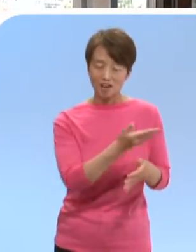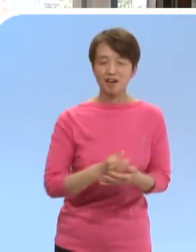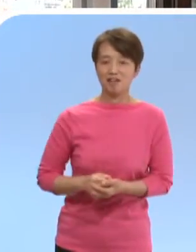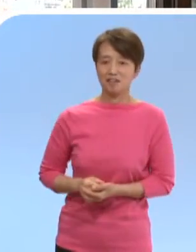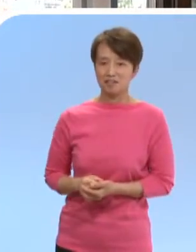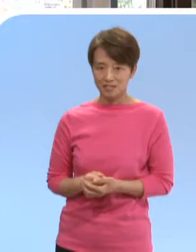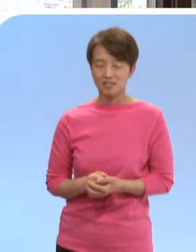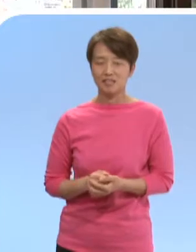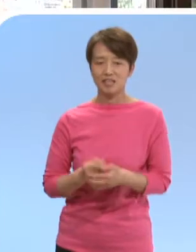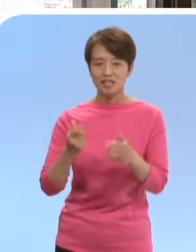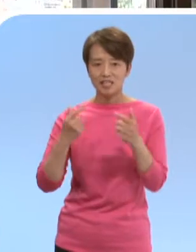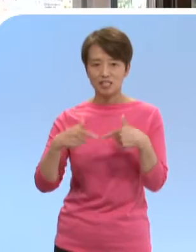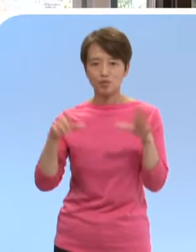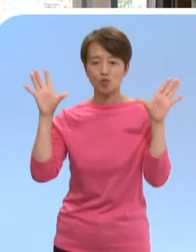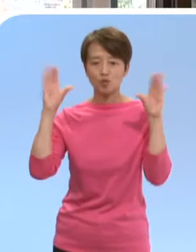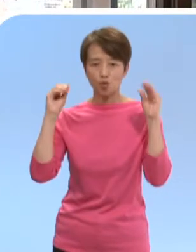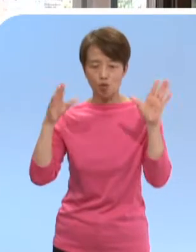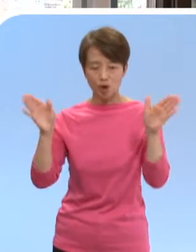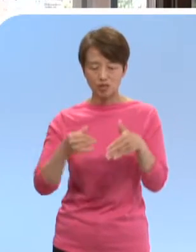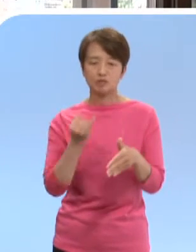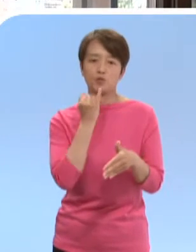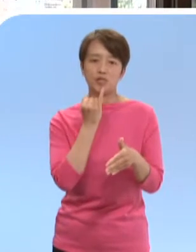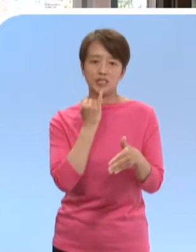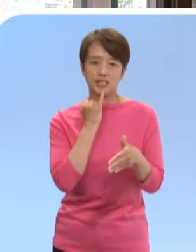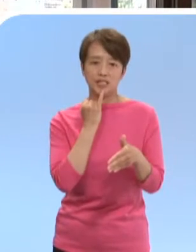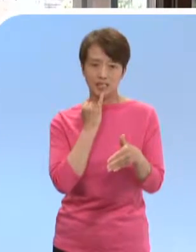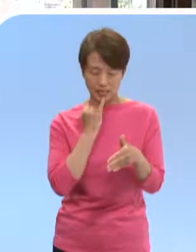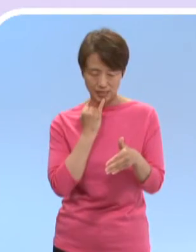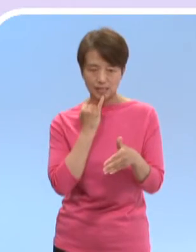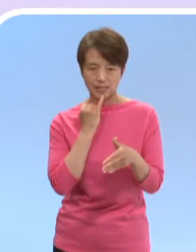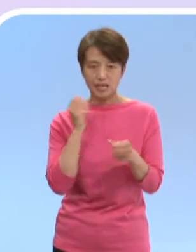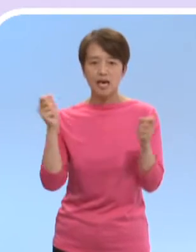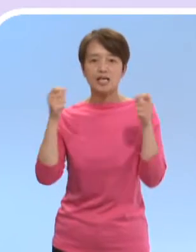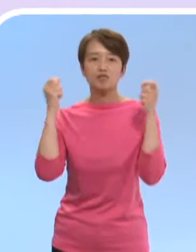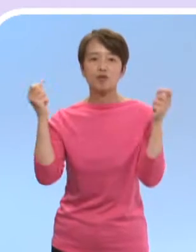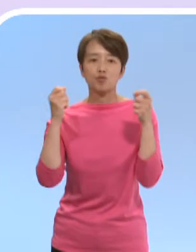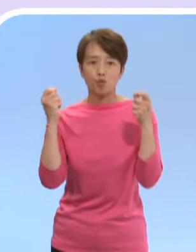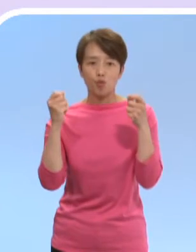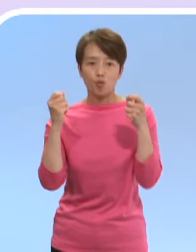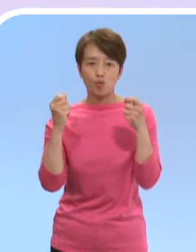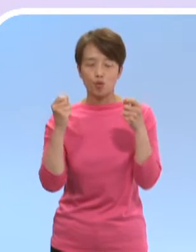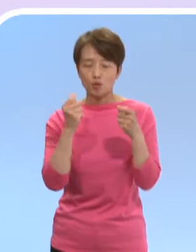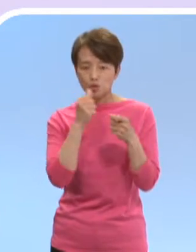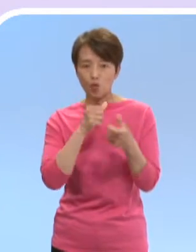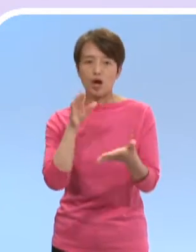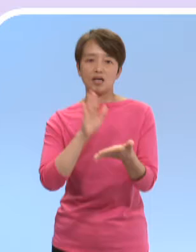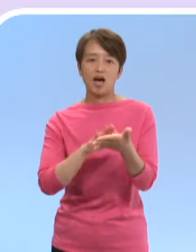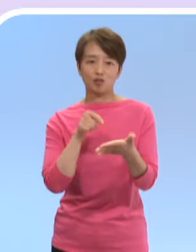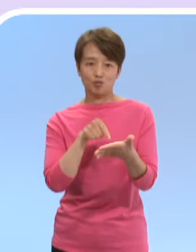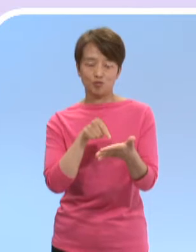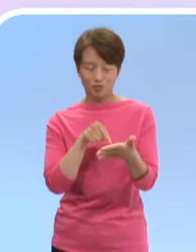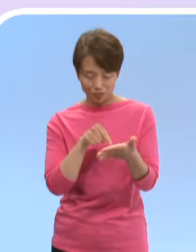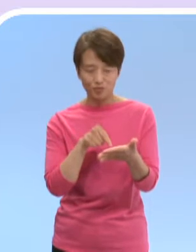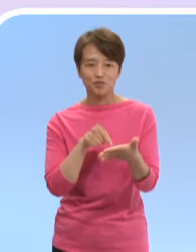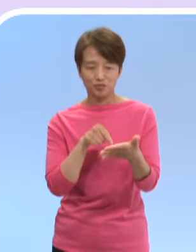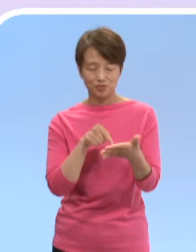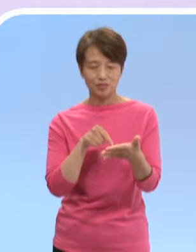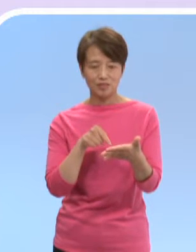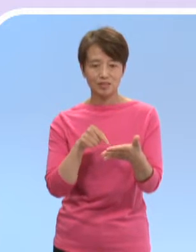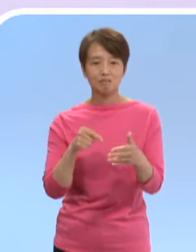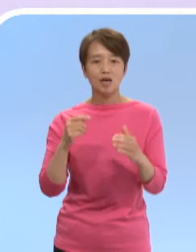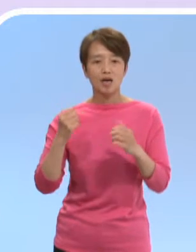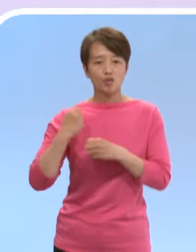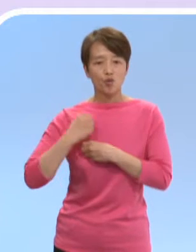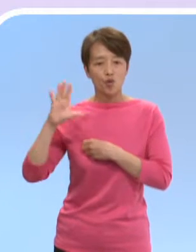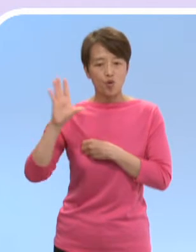してもらいたいですか？ 日々の情報の収集に使っていただきましたりとか、イベントをですねカレンダー形式で紹介しておりますので、帰省や旅